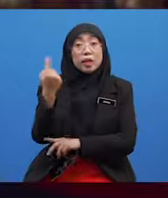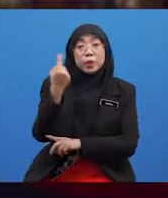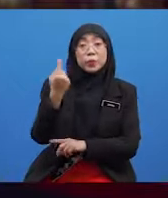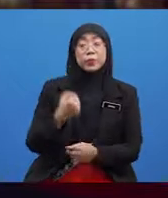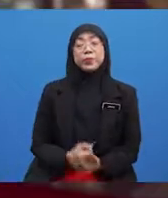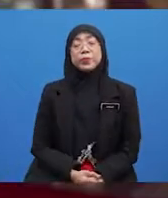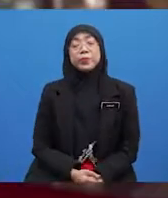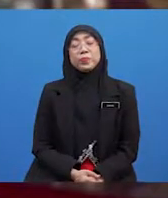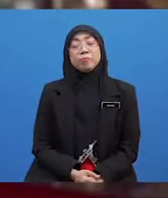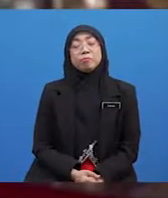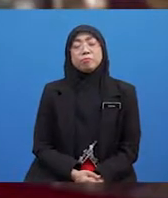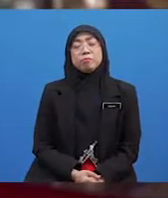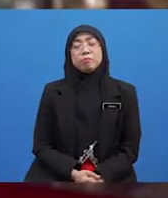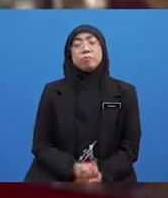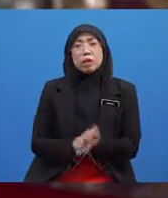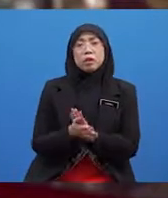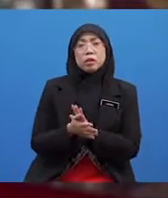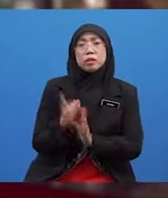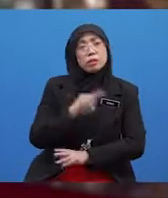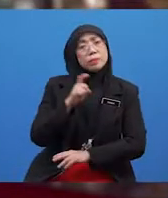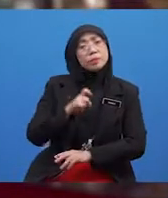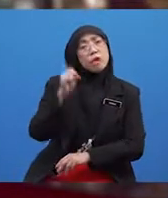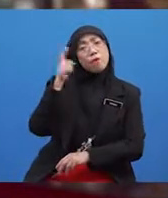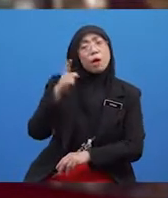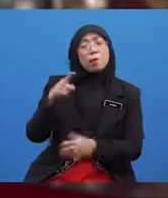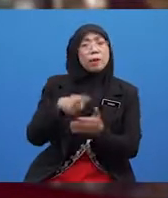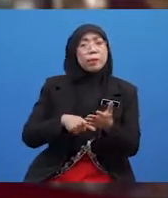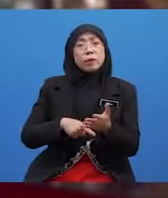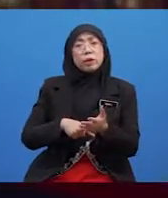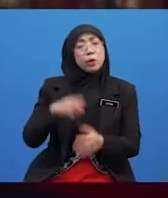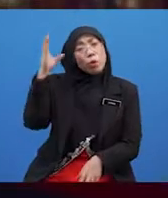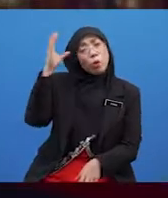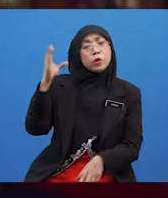berterusan. Kita harus faham konsep pembelajaran itu sendiri.